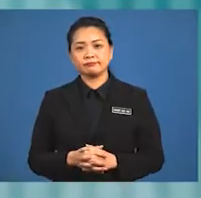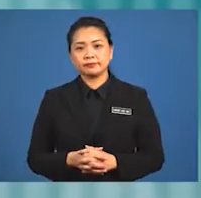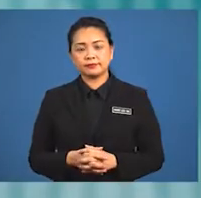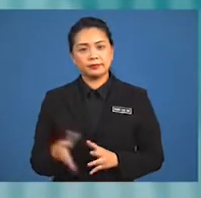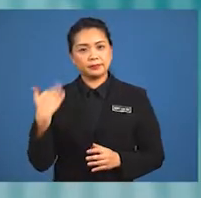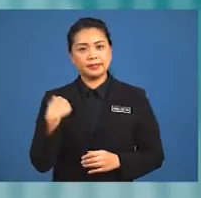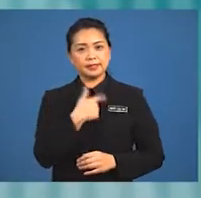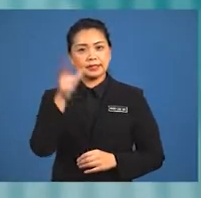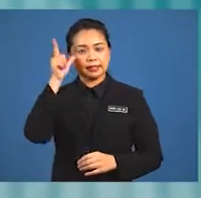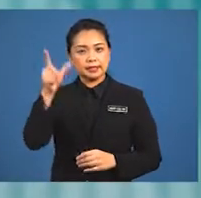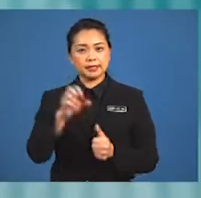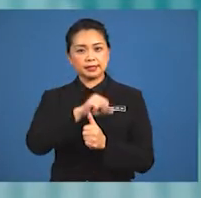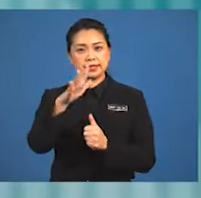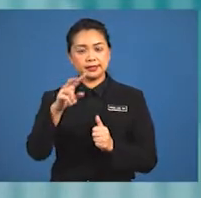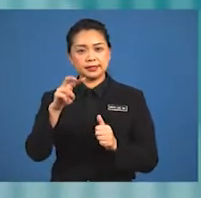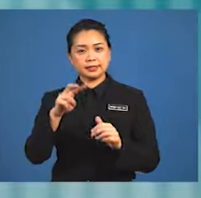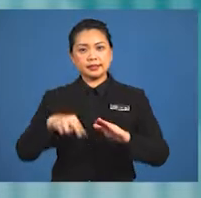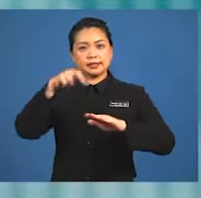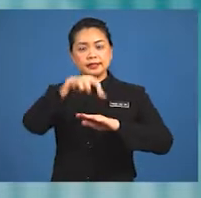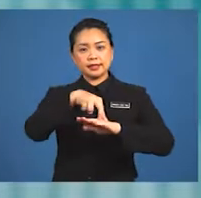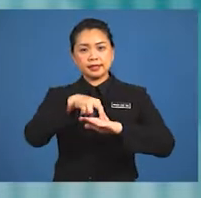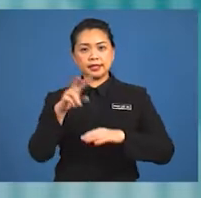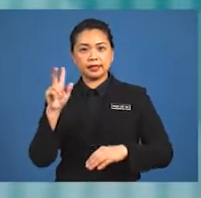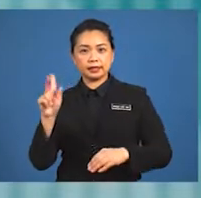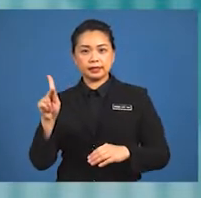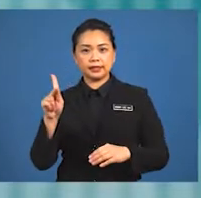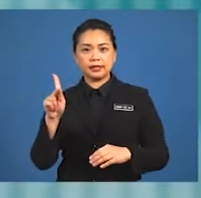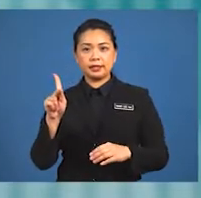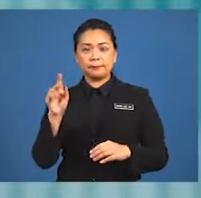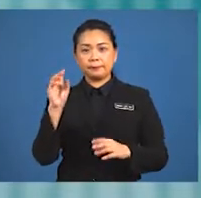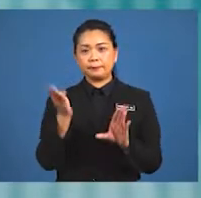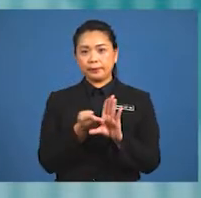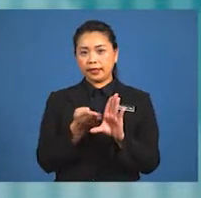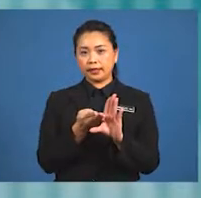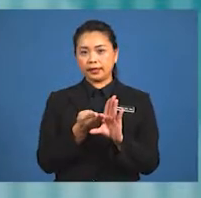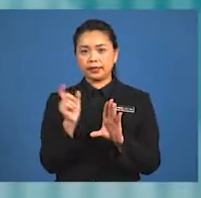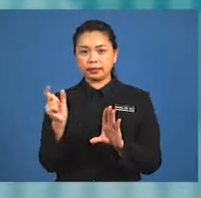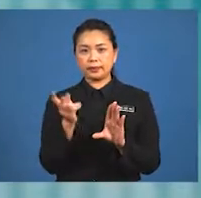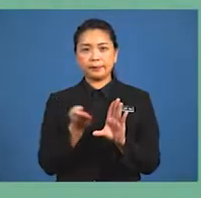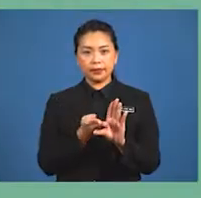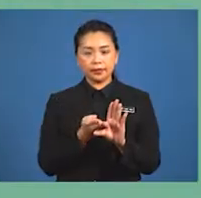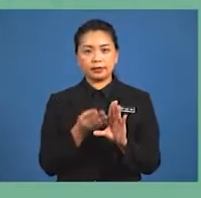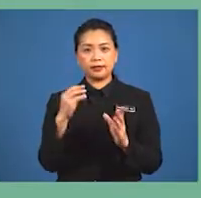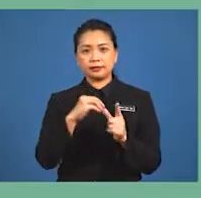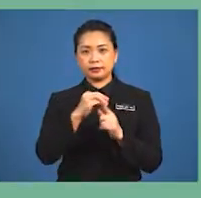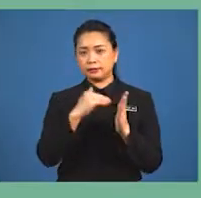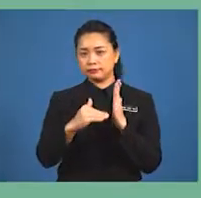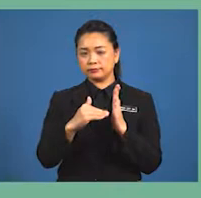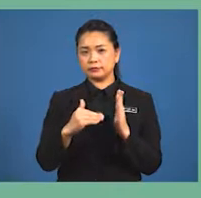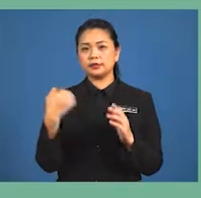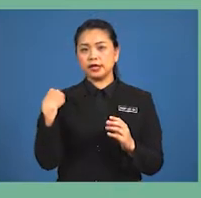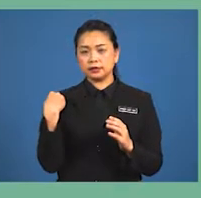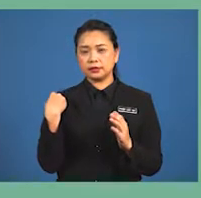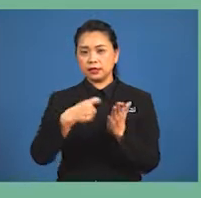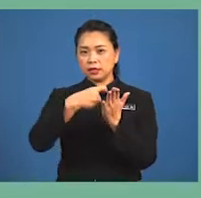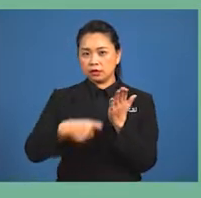Mari kita lihat kesan kenaikan kadar bank atau kadar diskaun. Ia menyebabkan kos bayaran